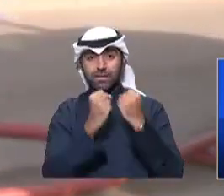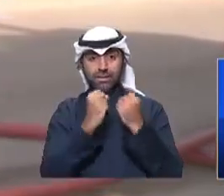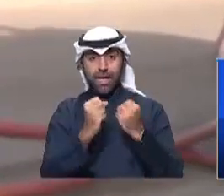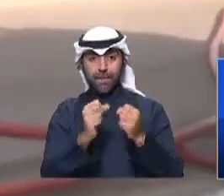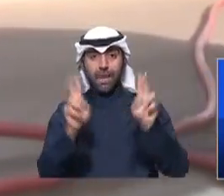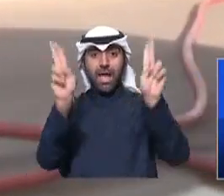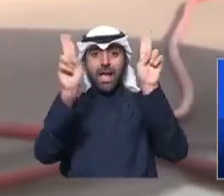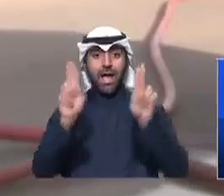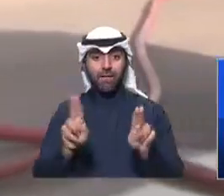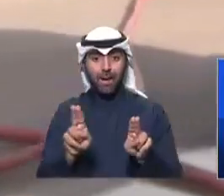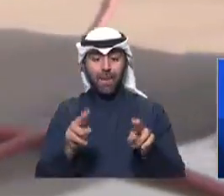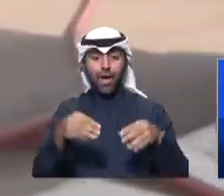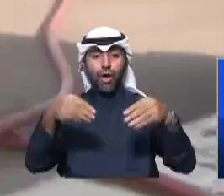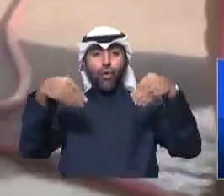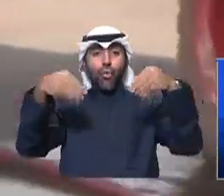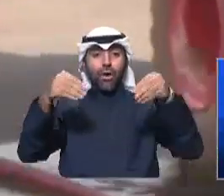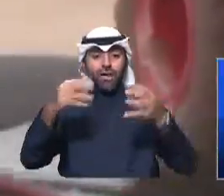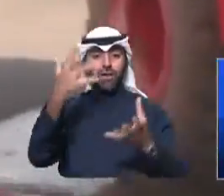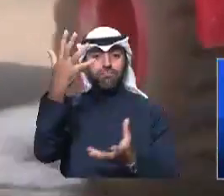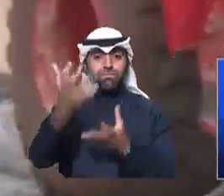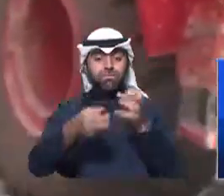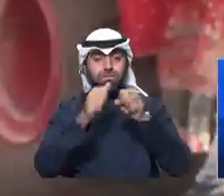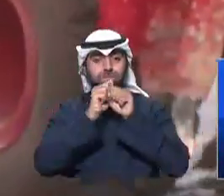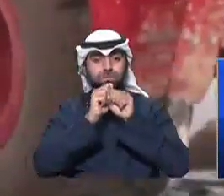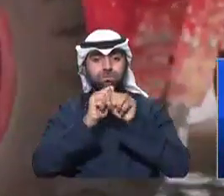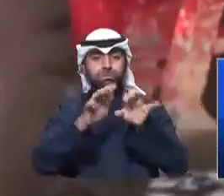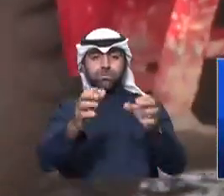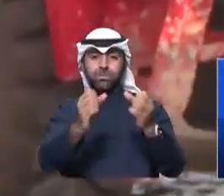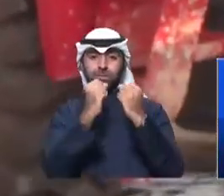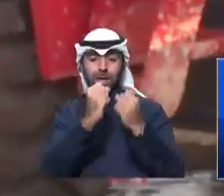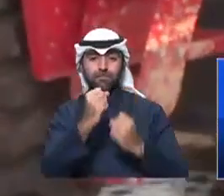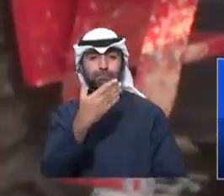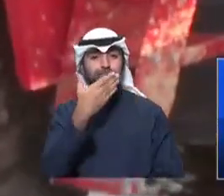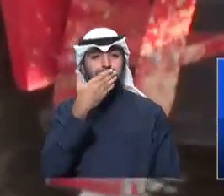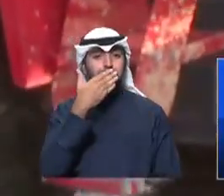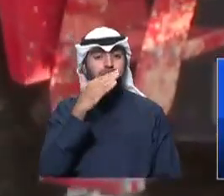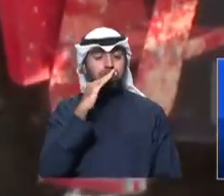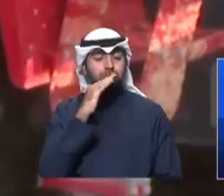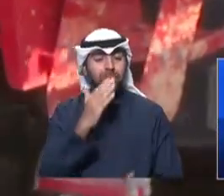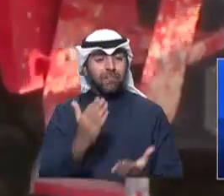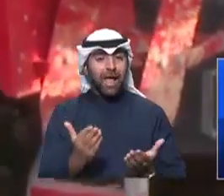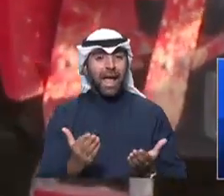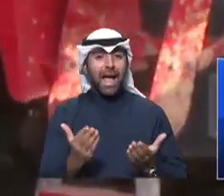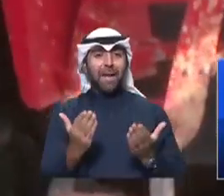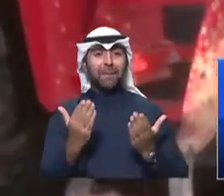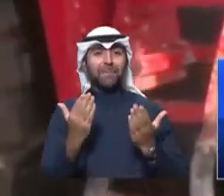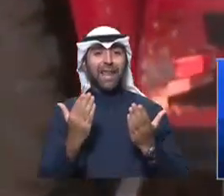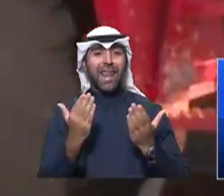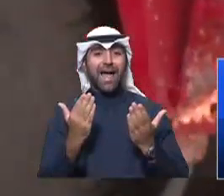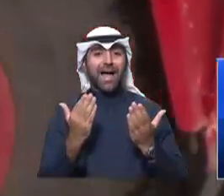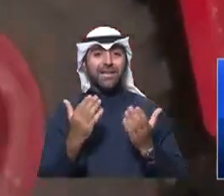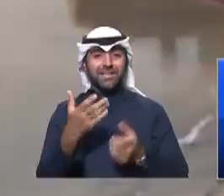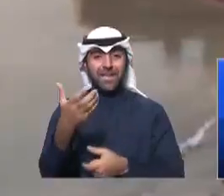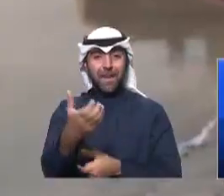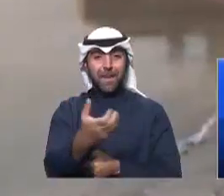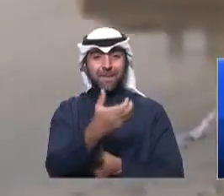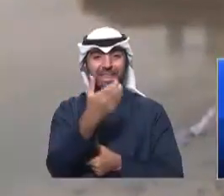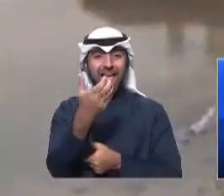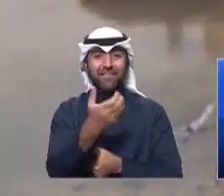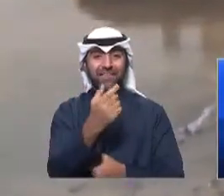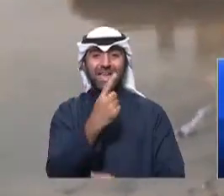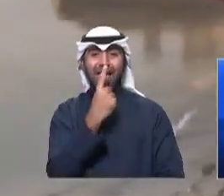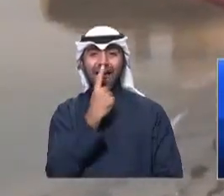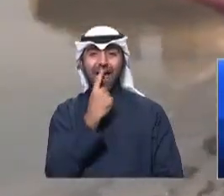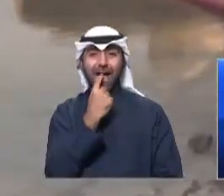مما أدى إلى صعوبة دخول والتعامل مع هذا الحادث، ولكن بتوفيق من الله سبحانه وتعالى وسرعة الاستجابة من أخواني